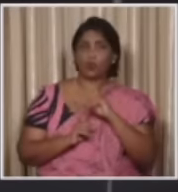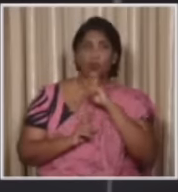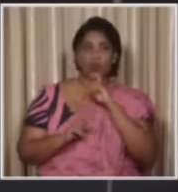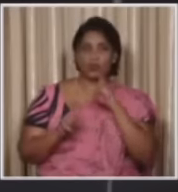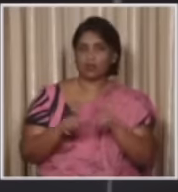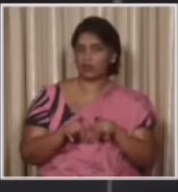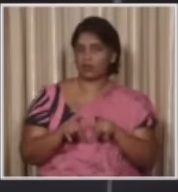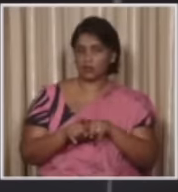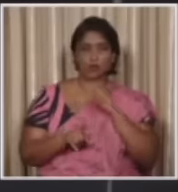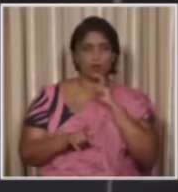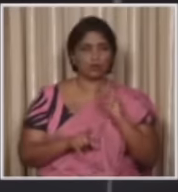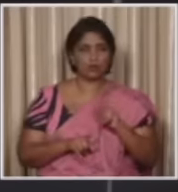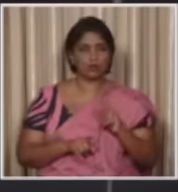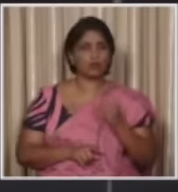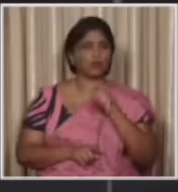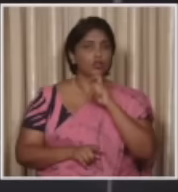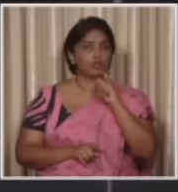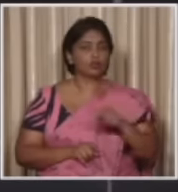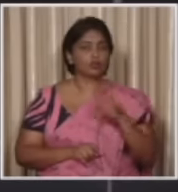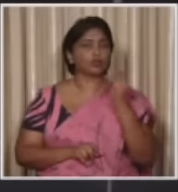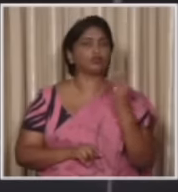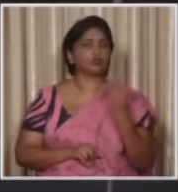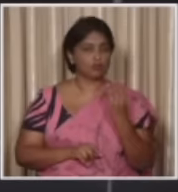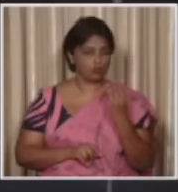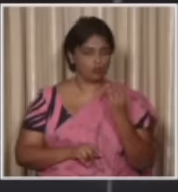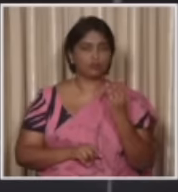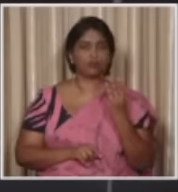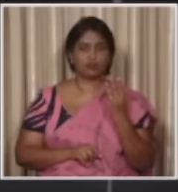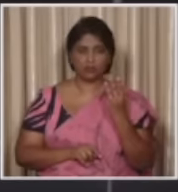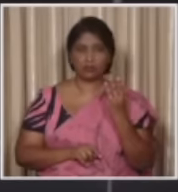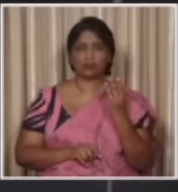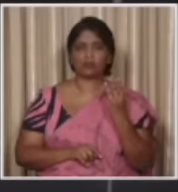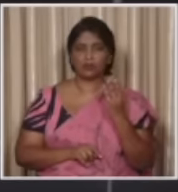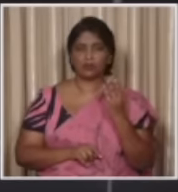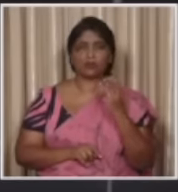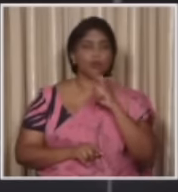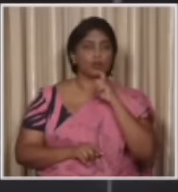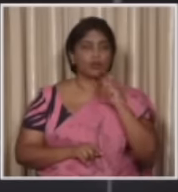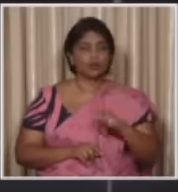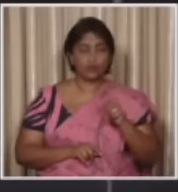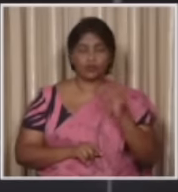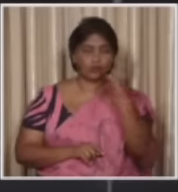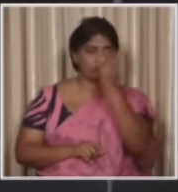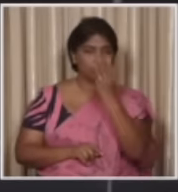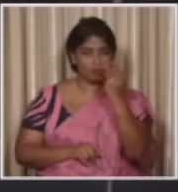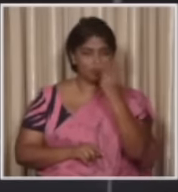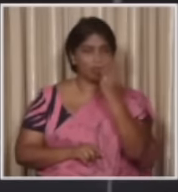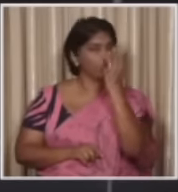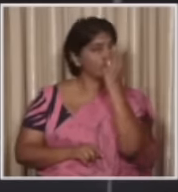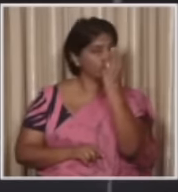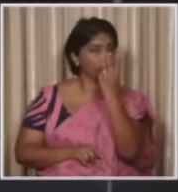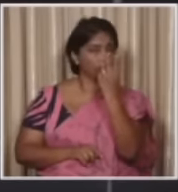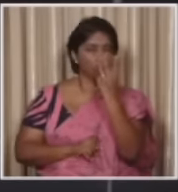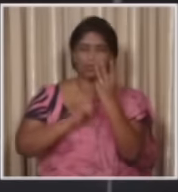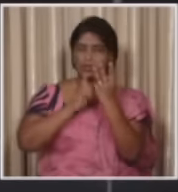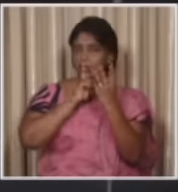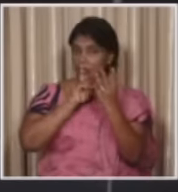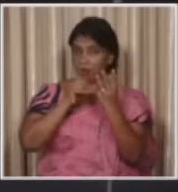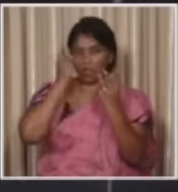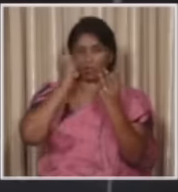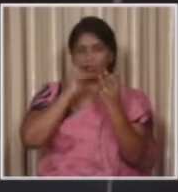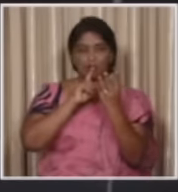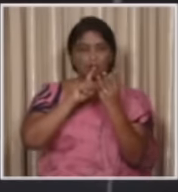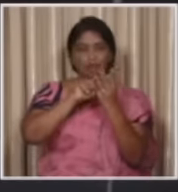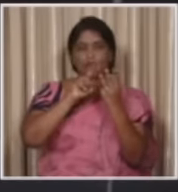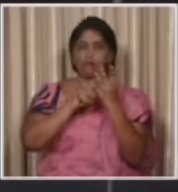වගේ. උසාවියේ 3 ජජස් බෙන්චස් තියෙනවා. හරි. ආ 3 ජජස් බෙන්ච් එකකින් ජජස් තුන් දෙනෙක් තීන්දුව දෙනකොට